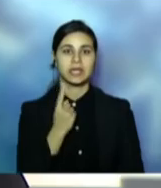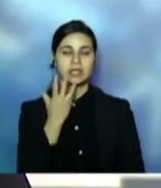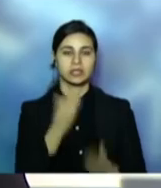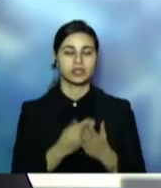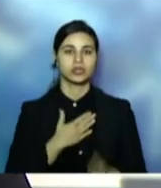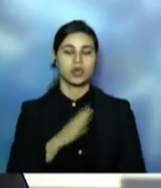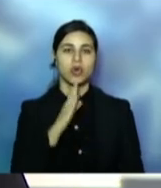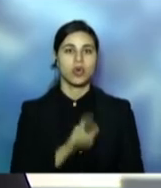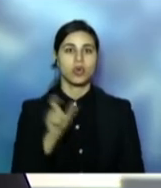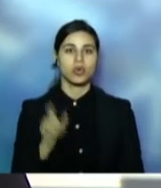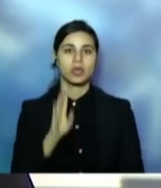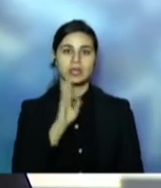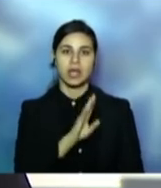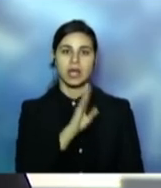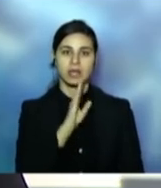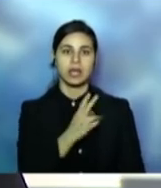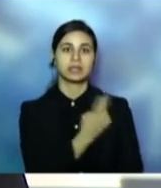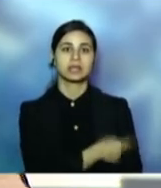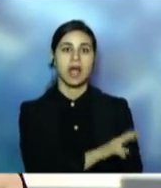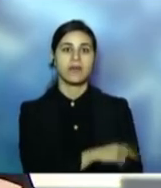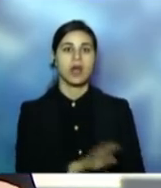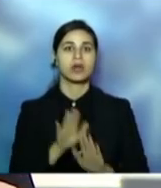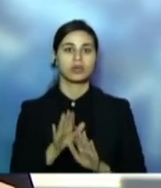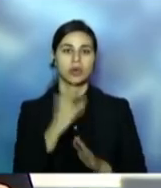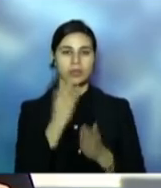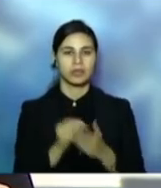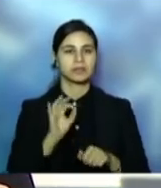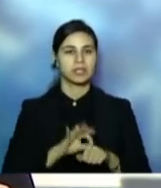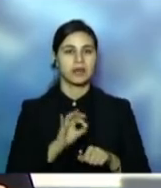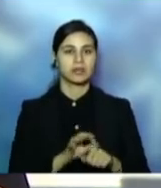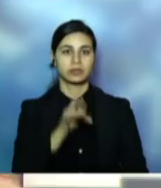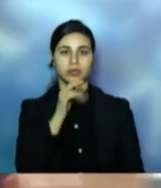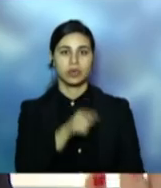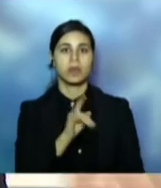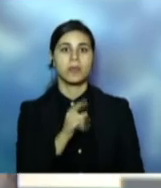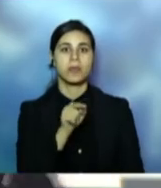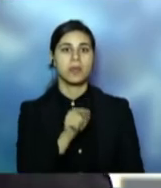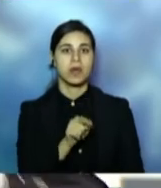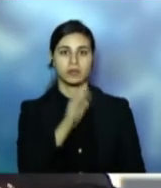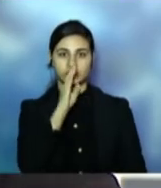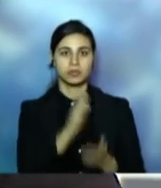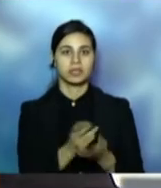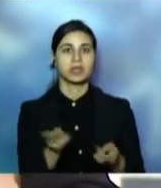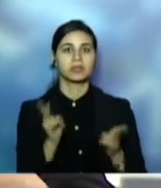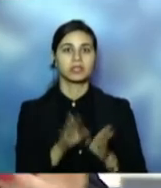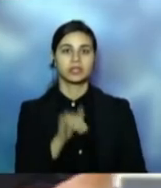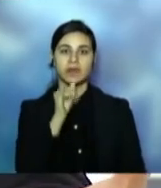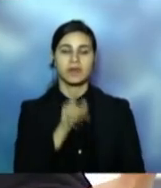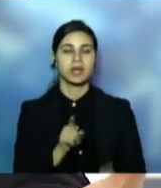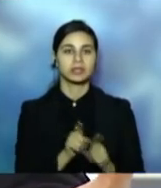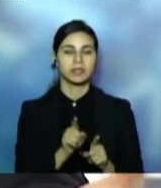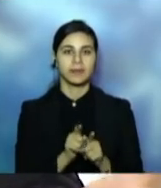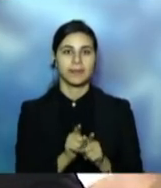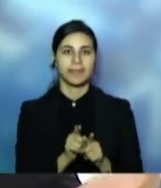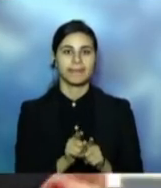ჩვენი გოგონას დედა მოხდა საავადმყოფოში რაღაც თავისი დაავადების გამო, ბავშვი პირდაპირ დარჩა თითქოს ასე ვთქვათ,